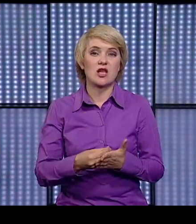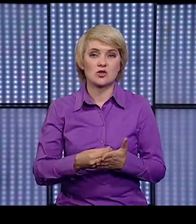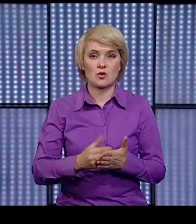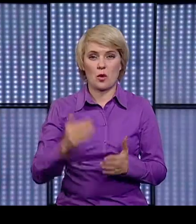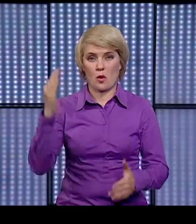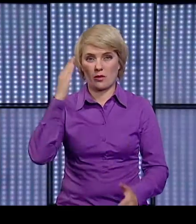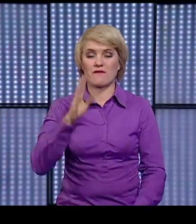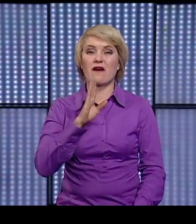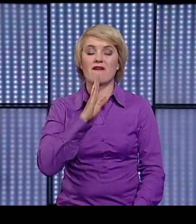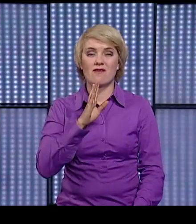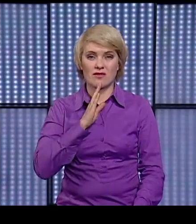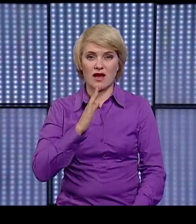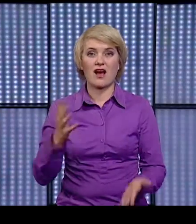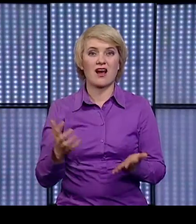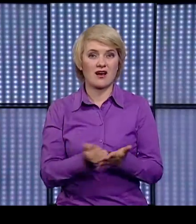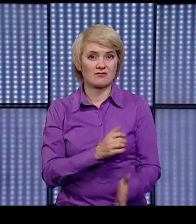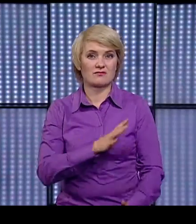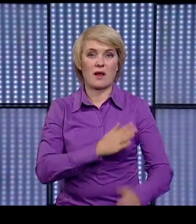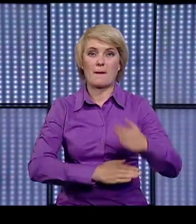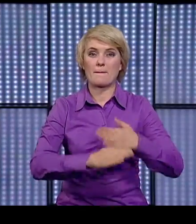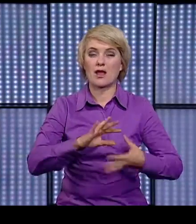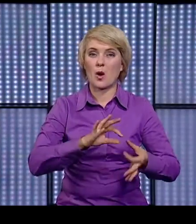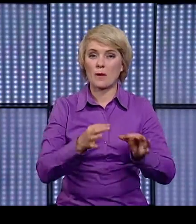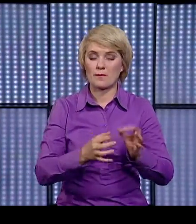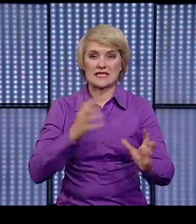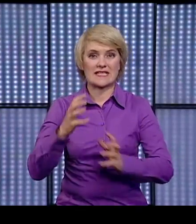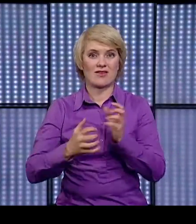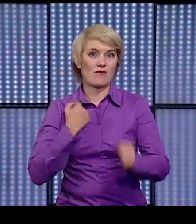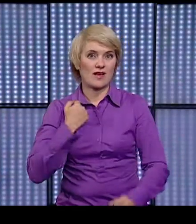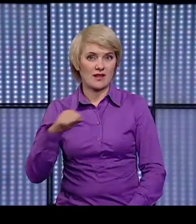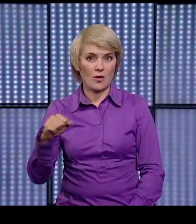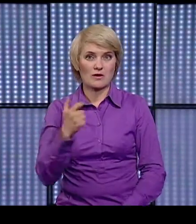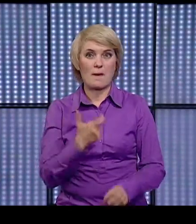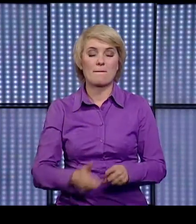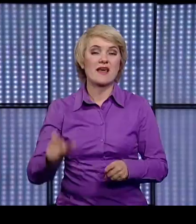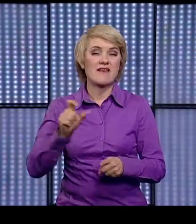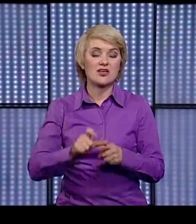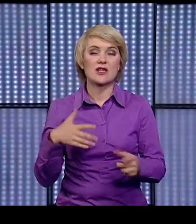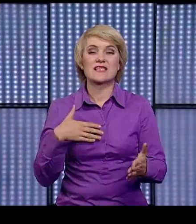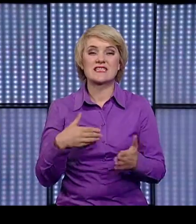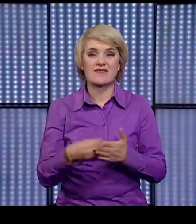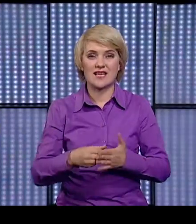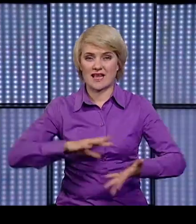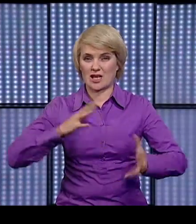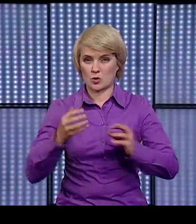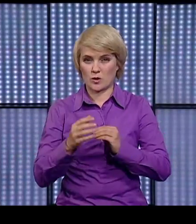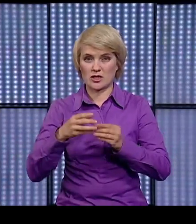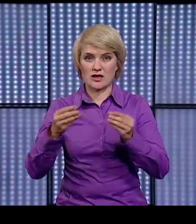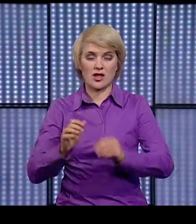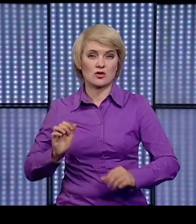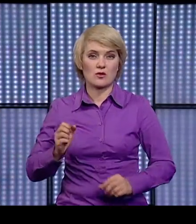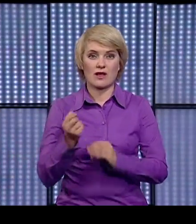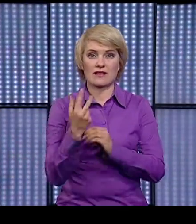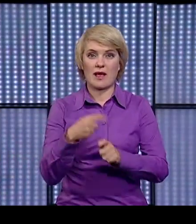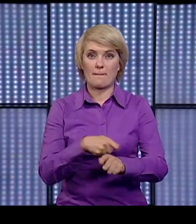як паралімпійського, так і світового рекорду, вона перевершила свій же результат та штовхнула снаряд на 13 метрів